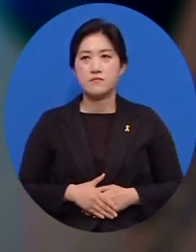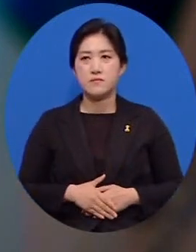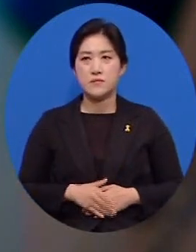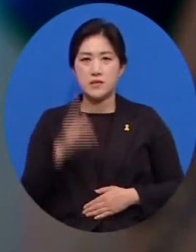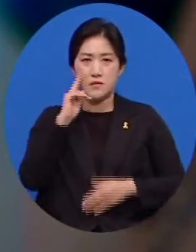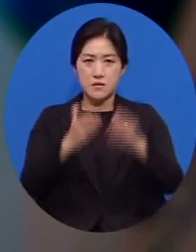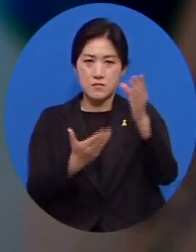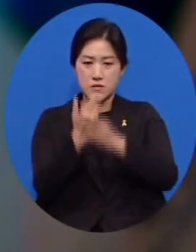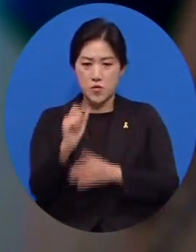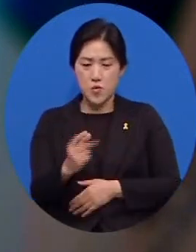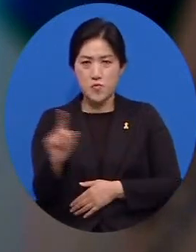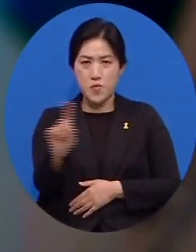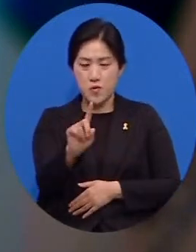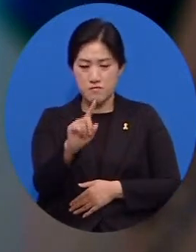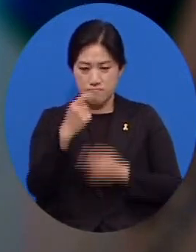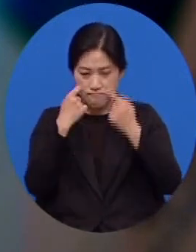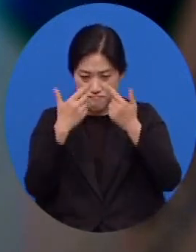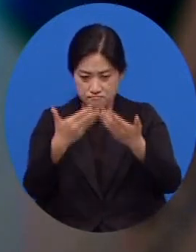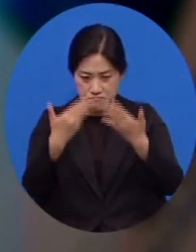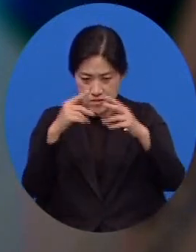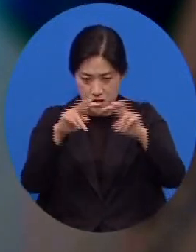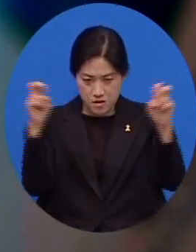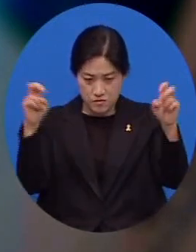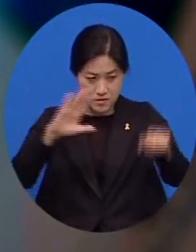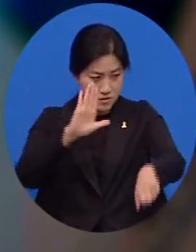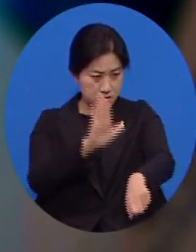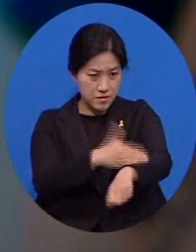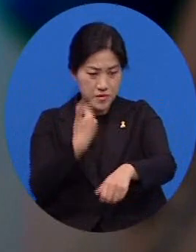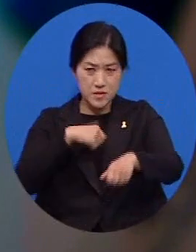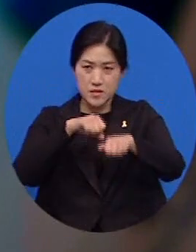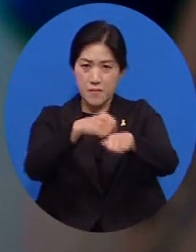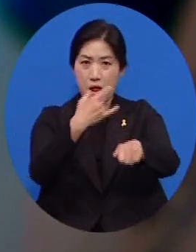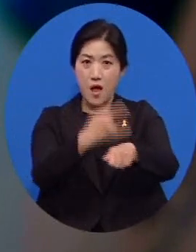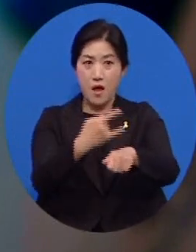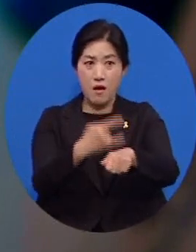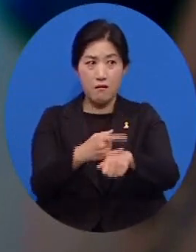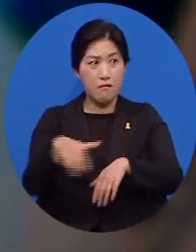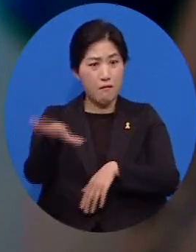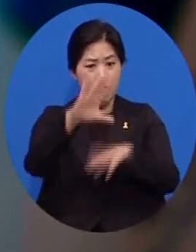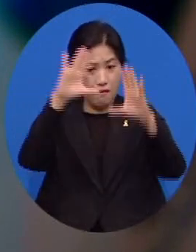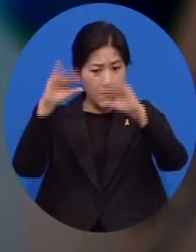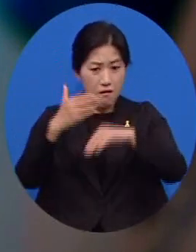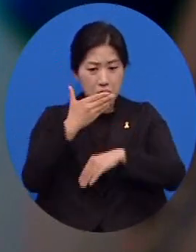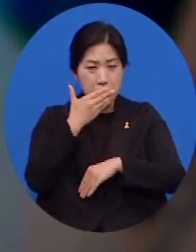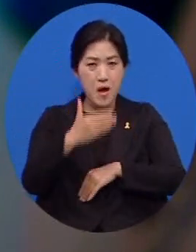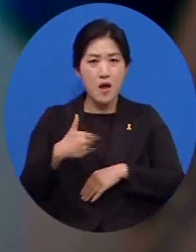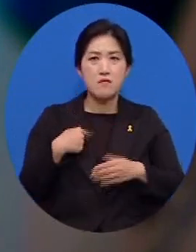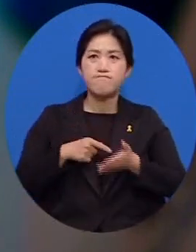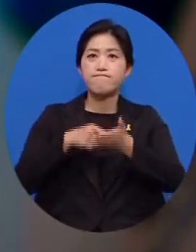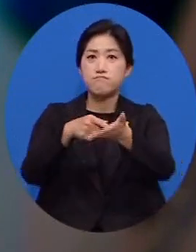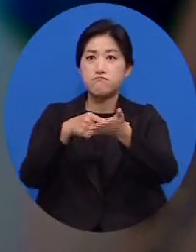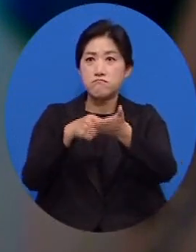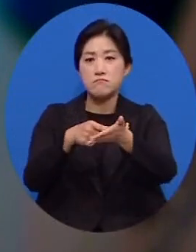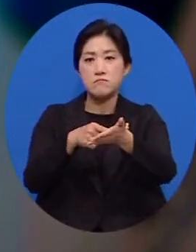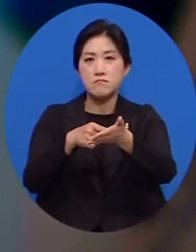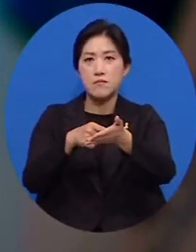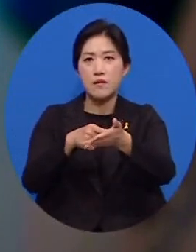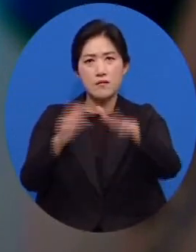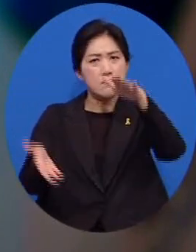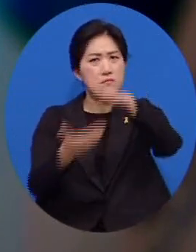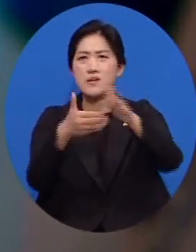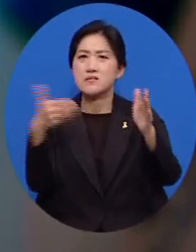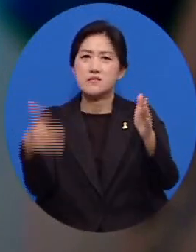참사의 원인을 밝히고 책임자를 처벌하라는 우리의 상식적 요구는 여전히 실현되지